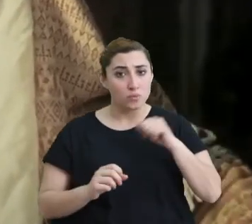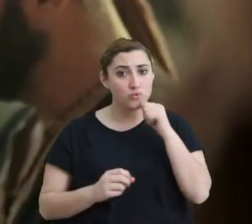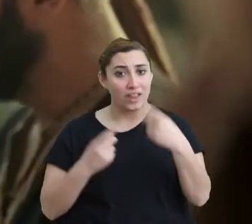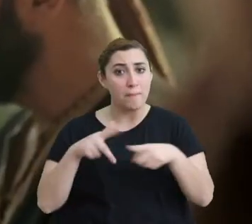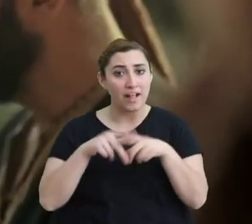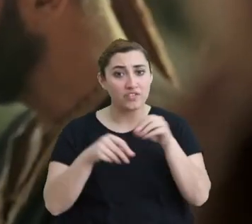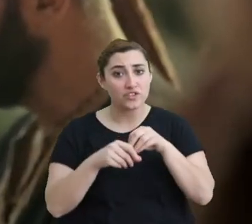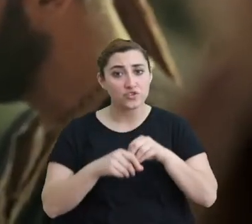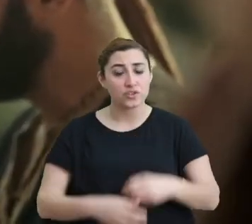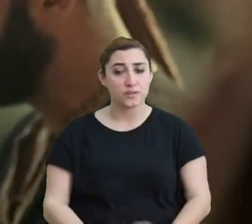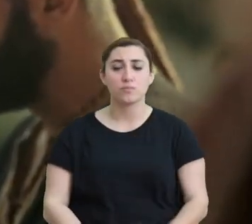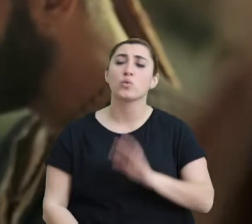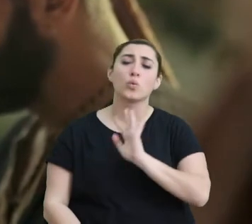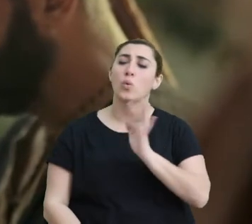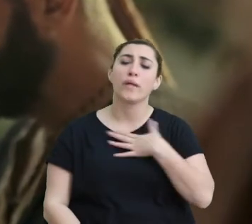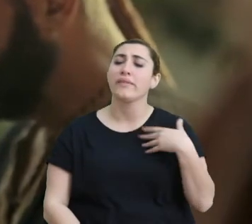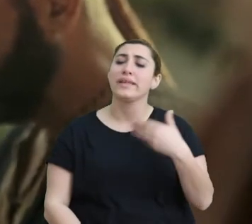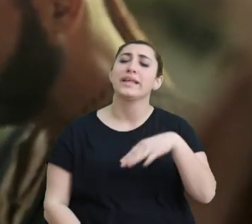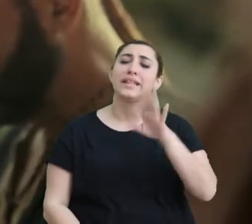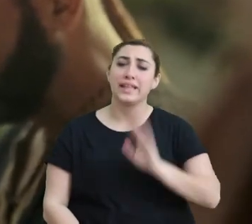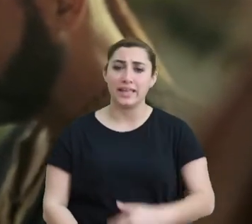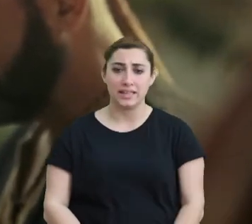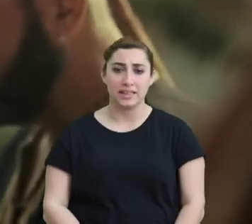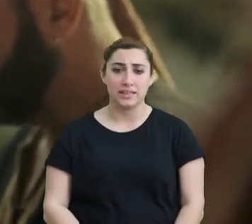atlarınız? Değildir ana, değildir.